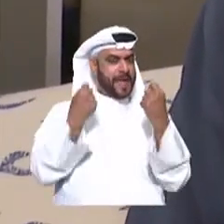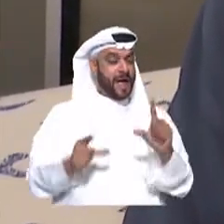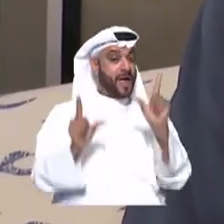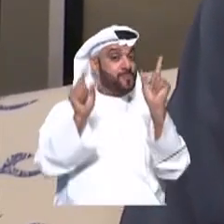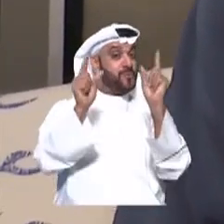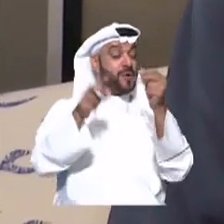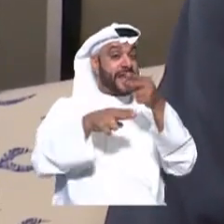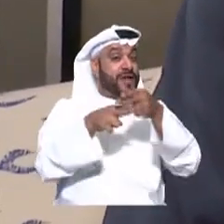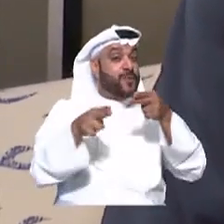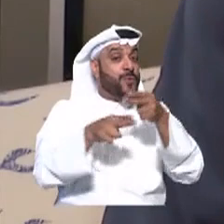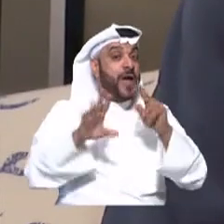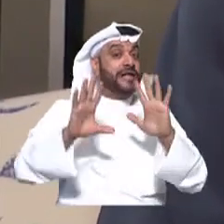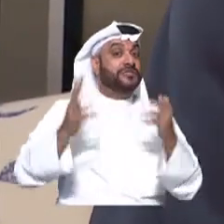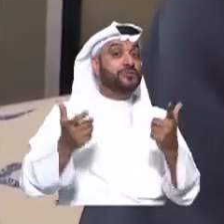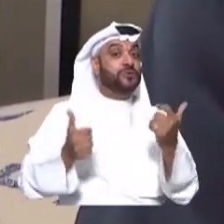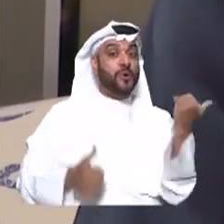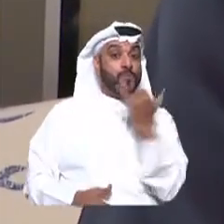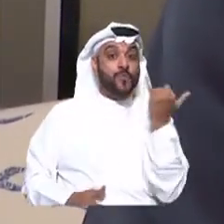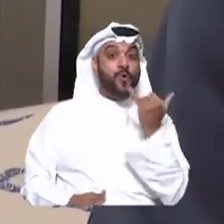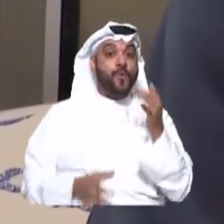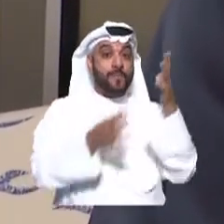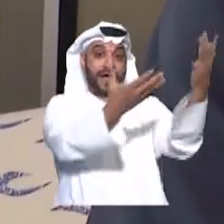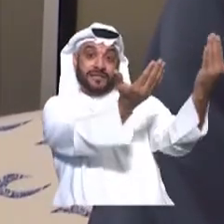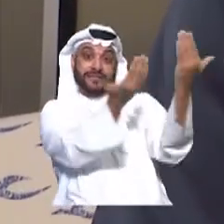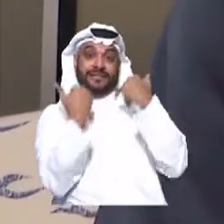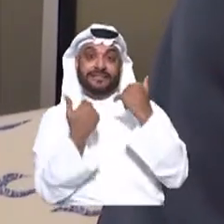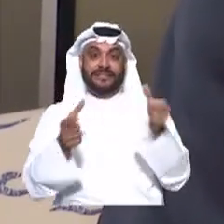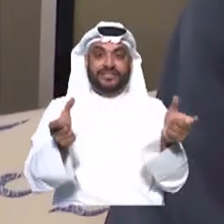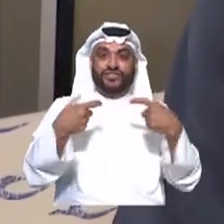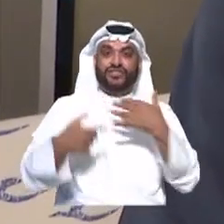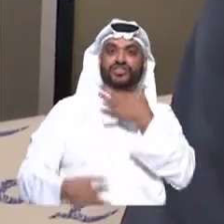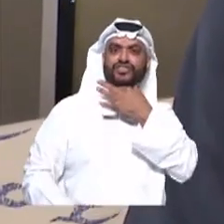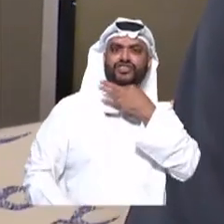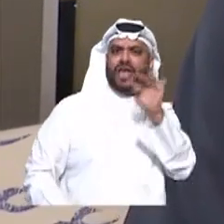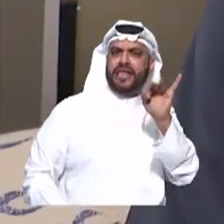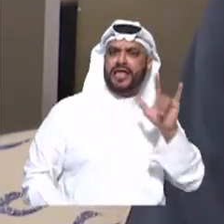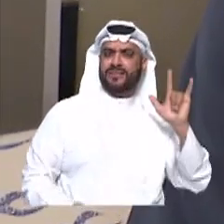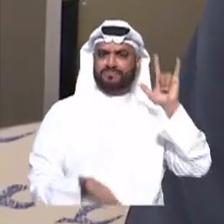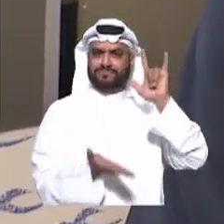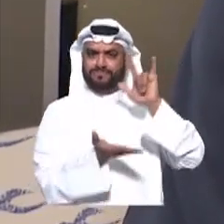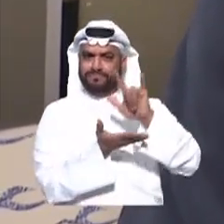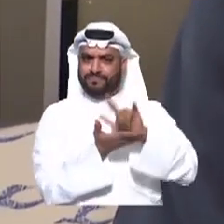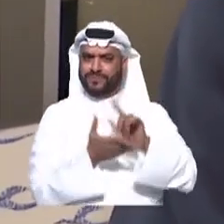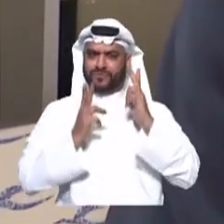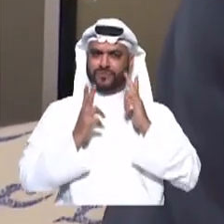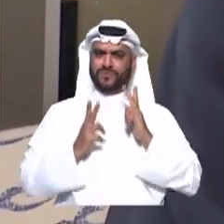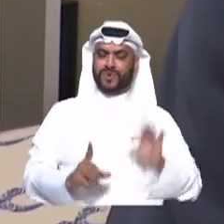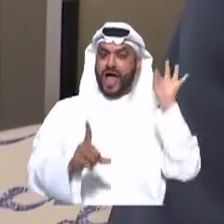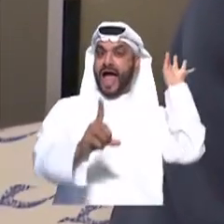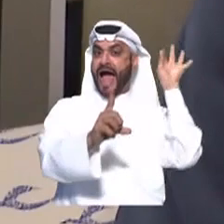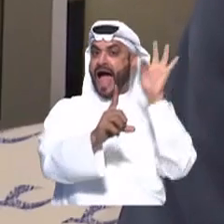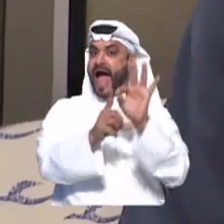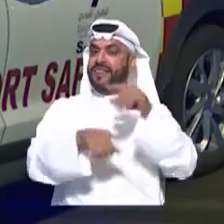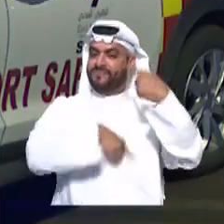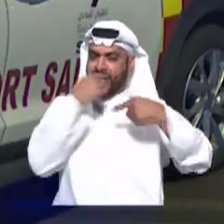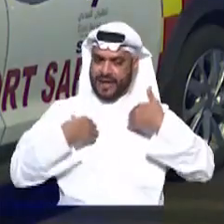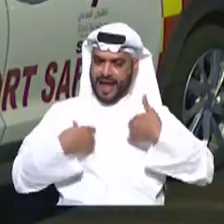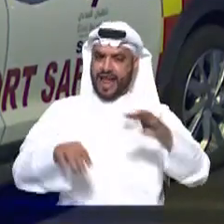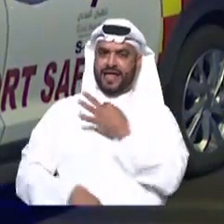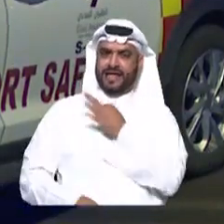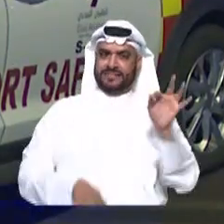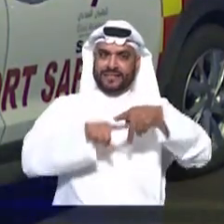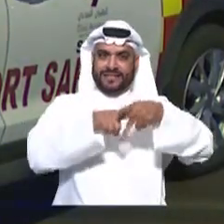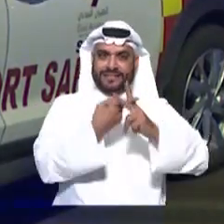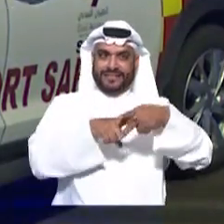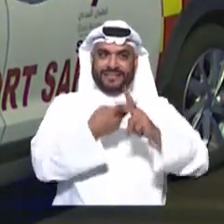دولة الكويت هو حرصها على امتلاك التكنولوجيا الحديثة المتطورة، وهو هدف إيرباص الدائم.